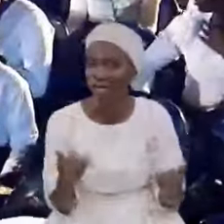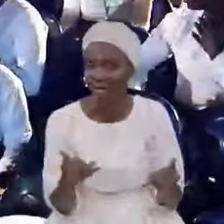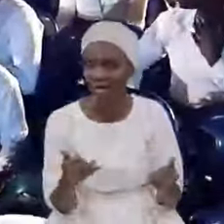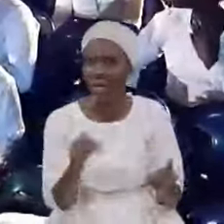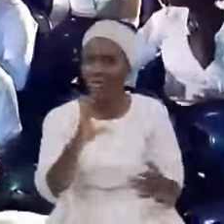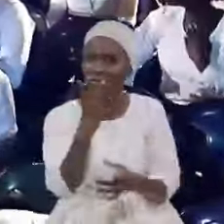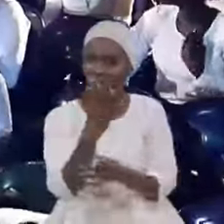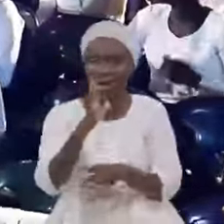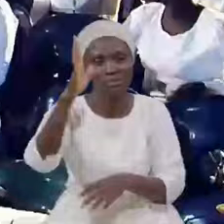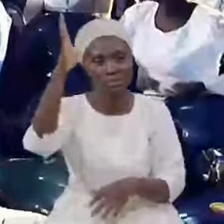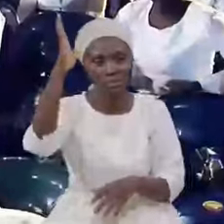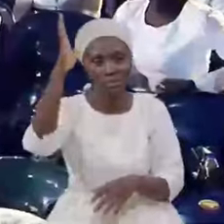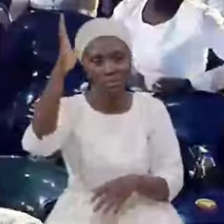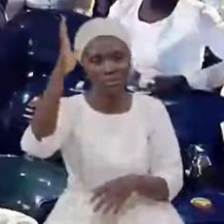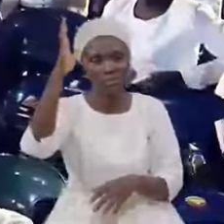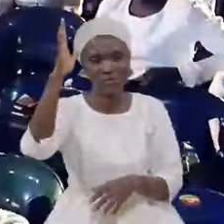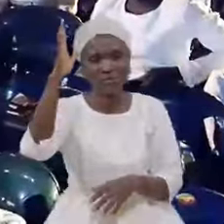Dieu te bénisse là-bas, n'importe où tu es.